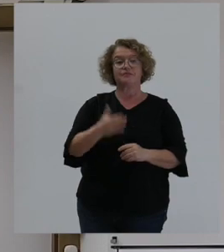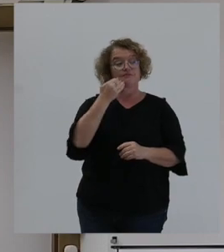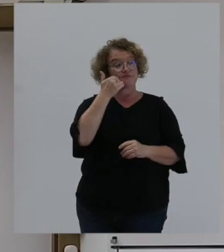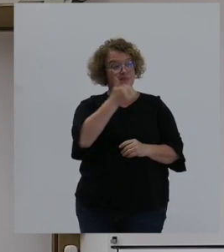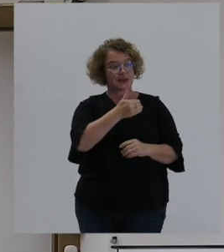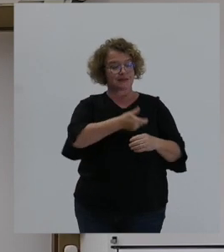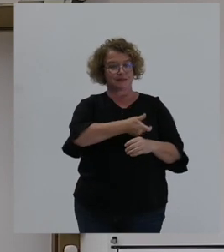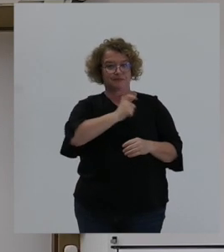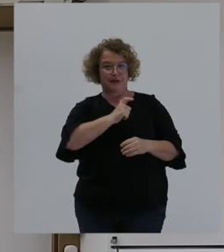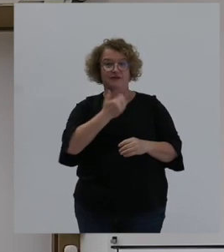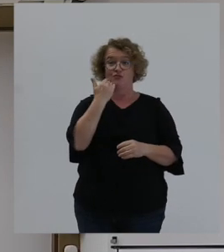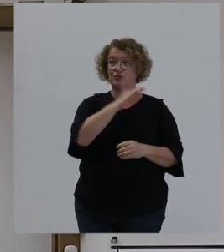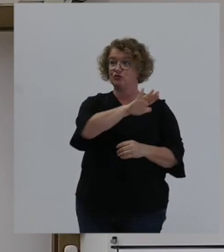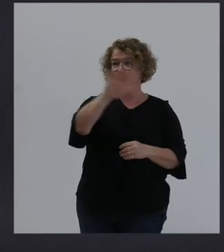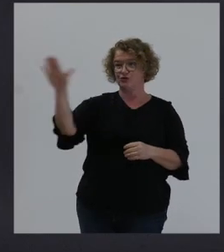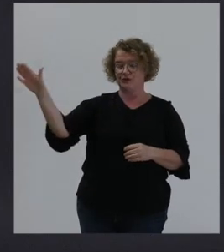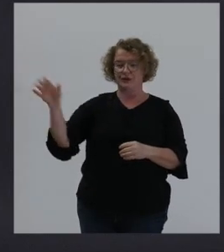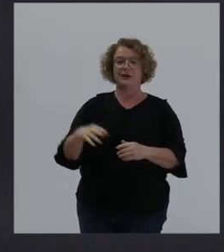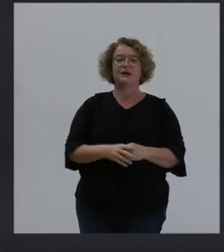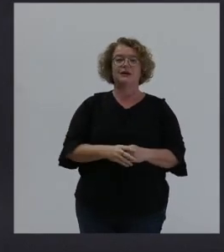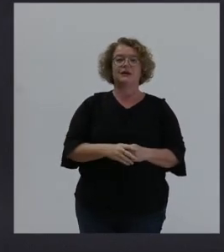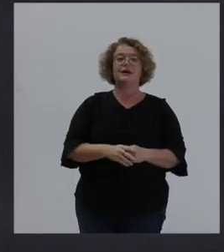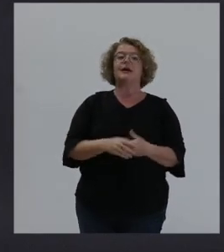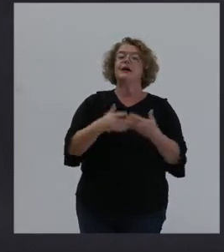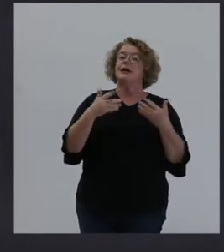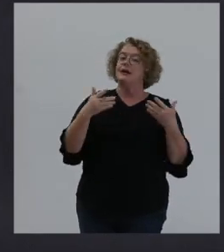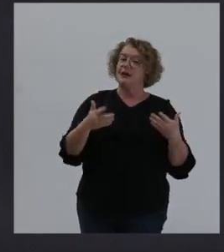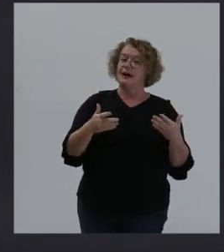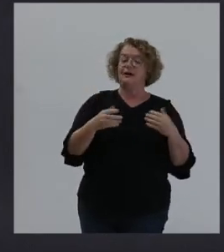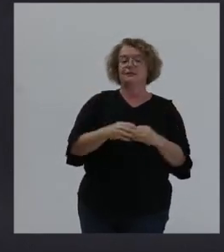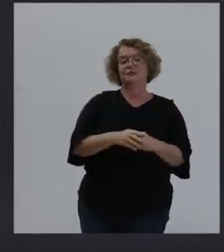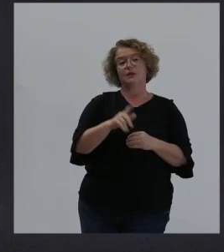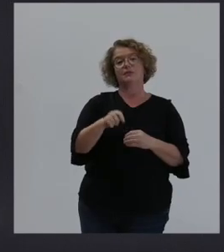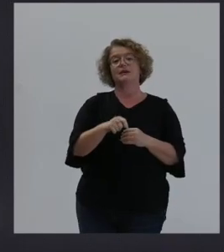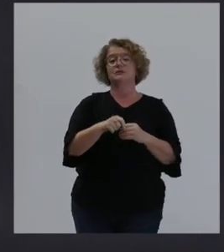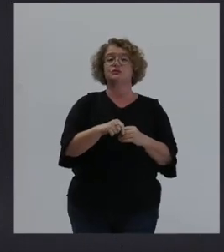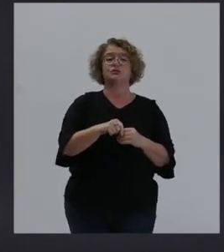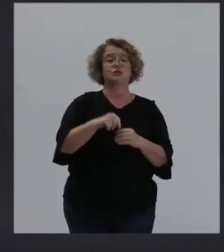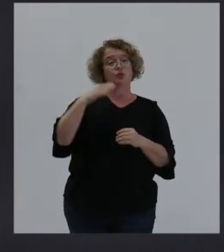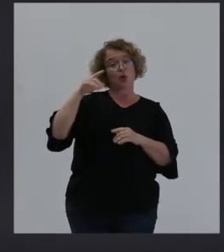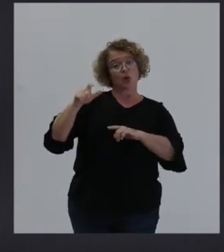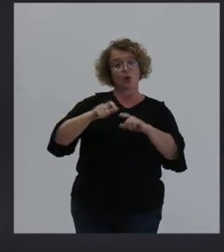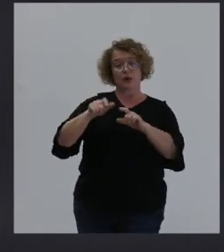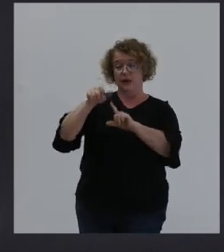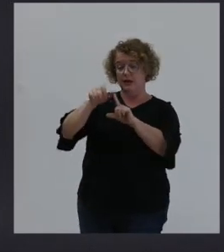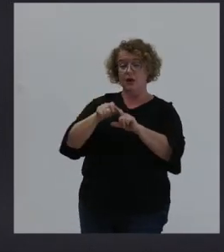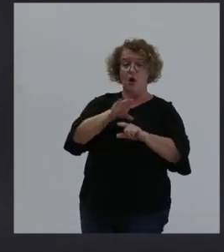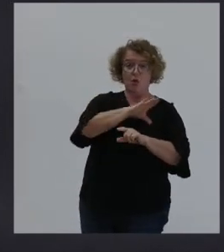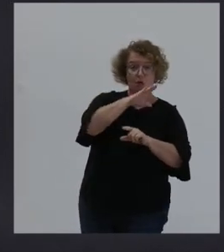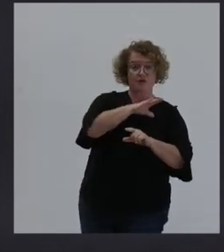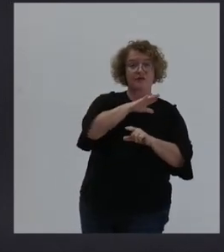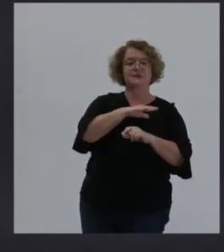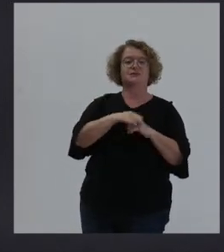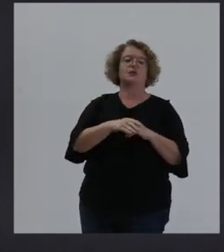Merci beaucoup. Bonjour à toutes et tous. Alors, évidemment, les acteurs de la formation, de façon similaire, personnel enseignant et